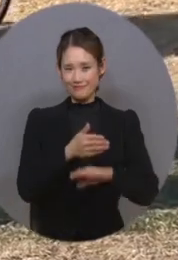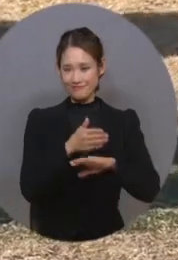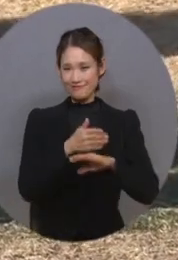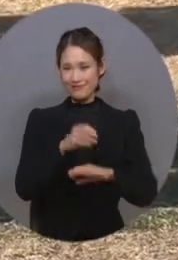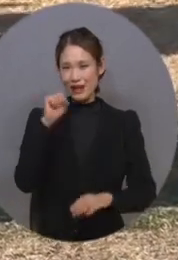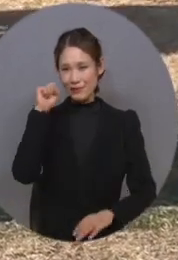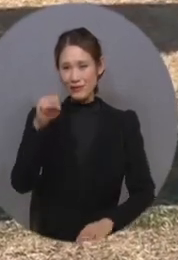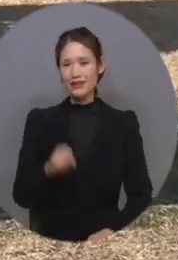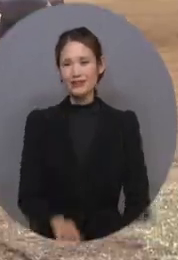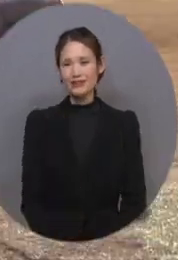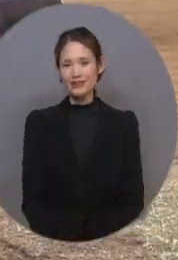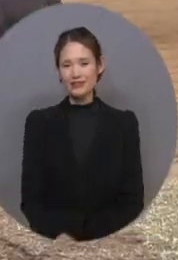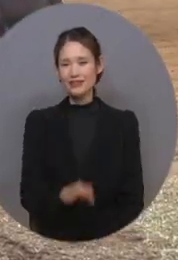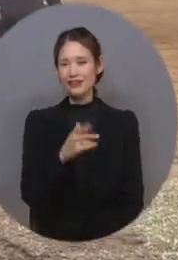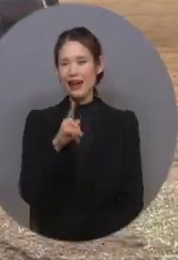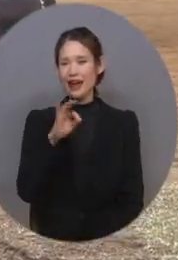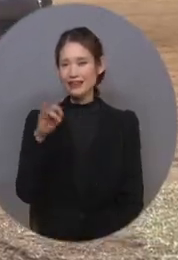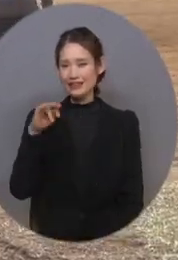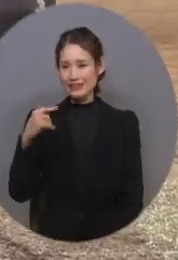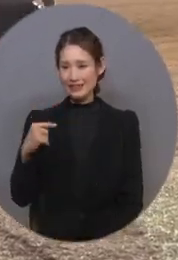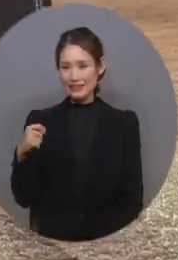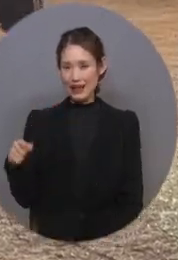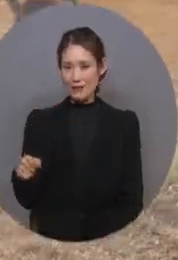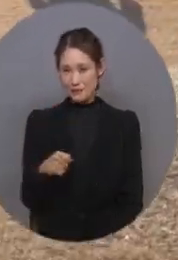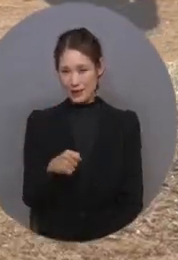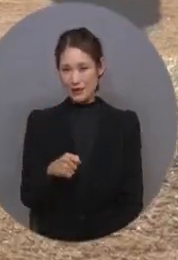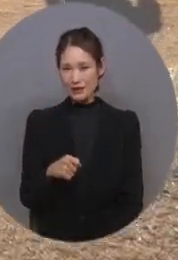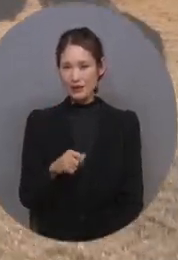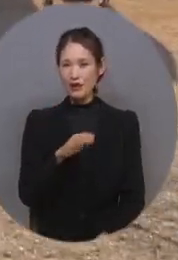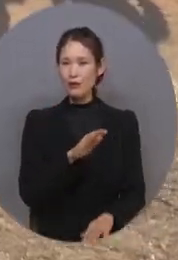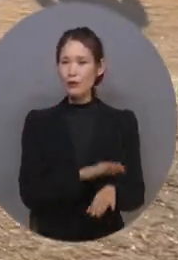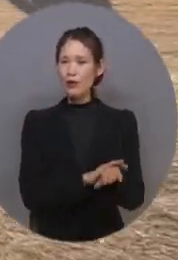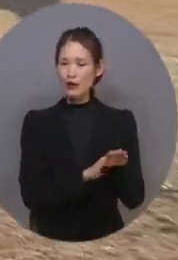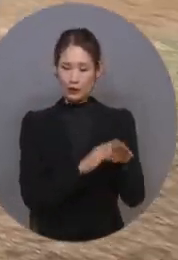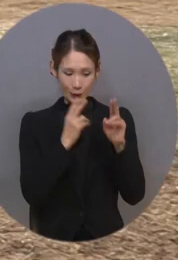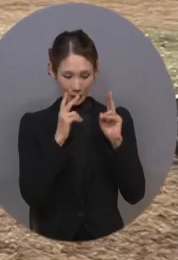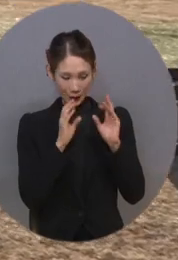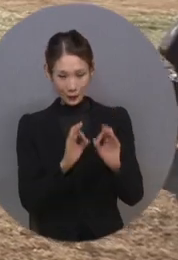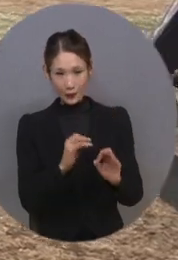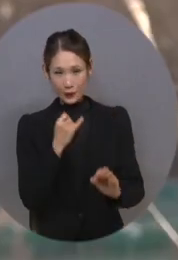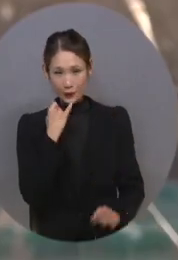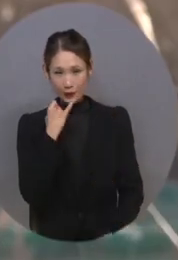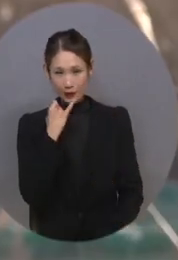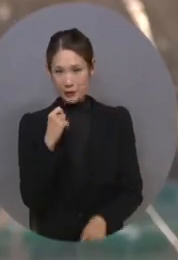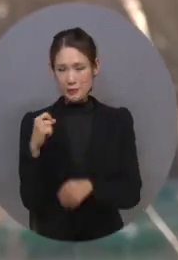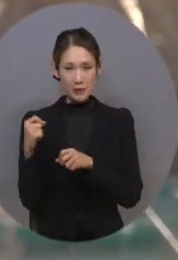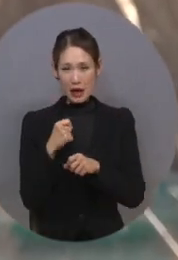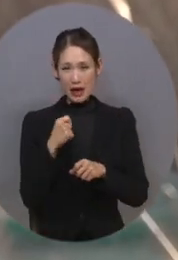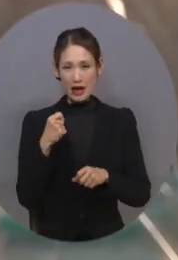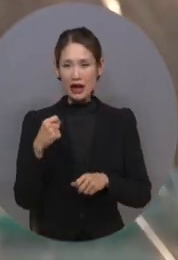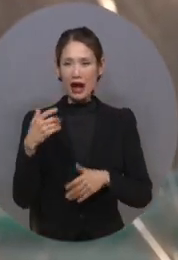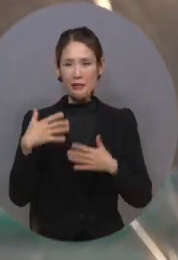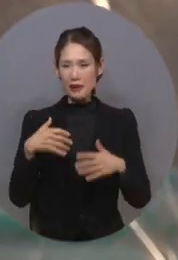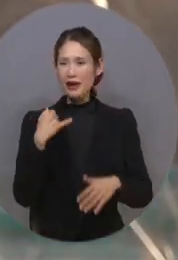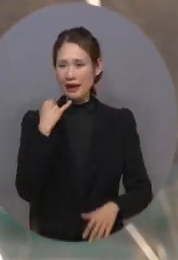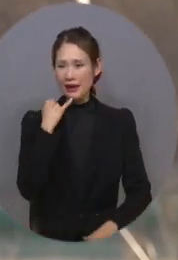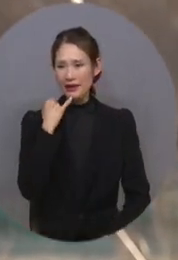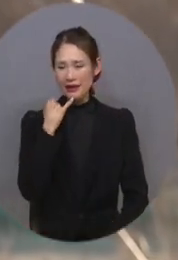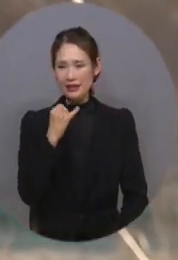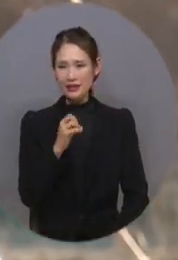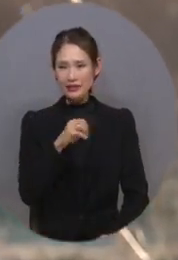나이샤. 나이샤. 약간 살짝 왼쪽 오케이. 왼쪽 봐도 돼요. 세게 안 쳐도 돼요. 여기 그냥 올려놓는다고